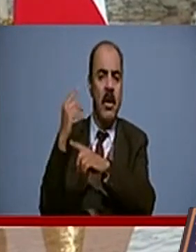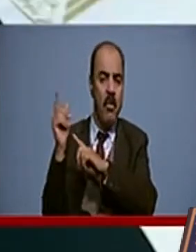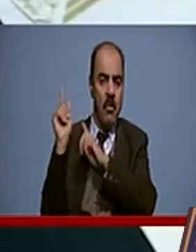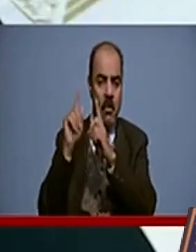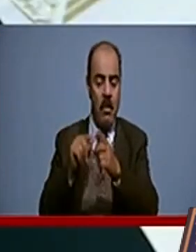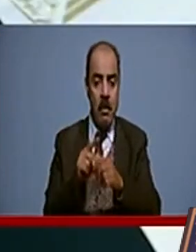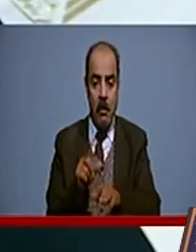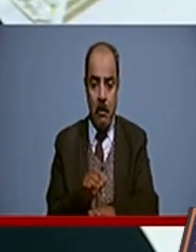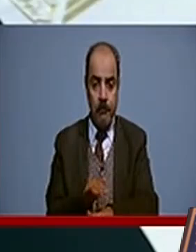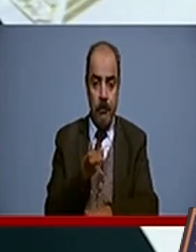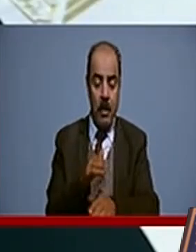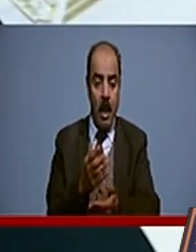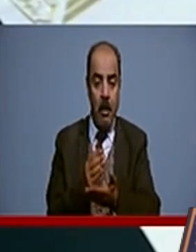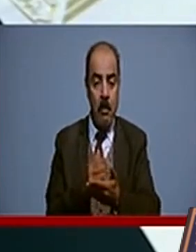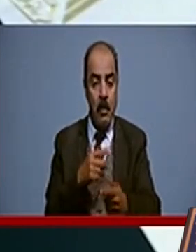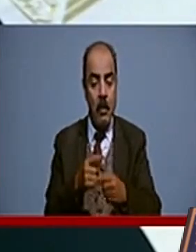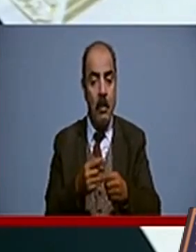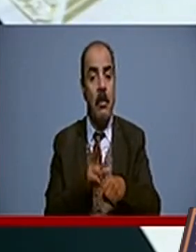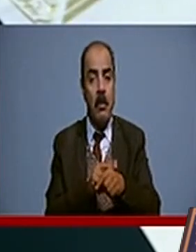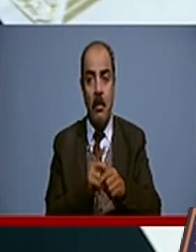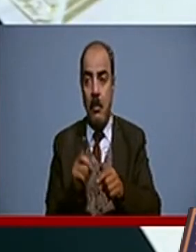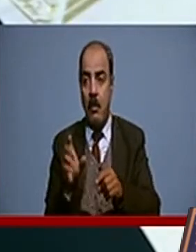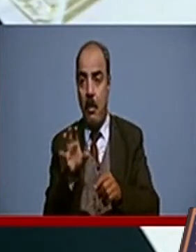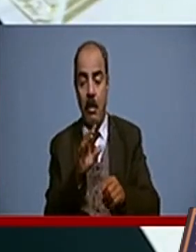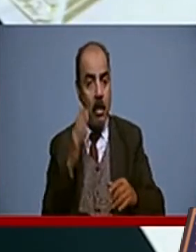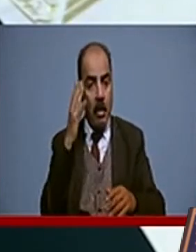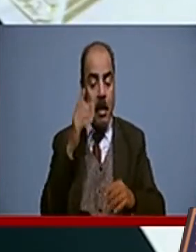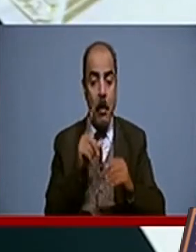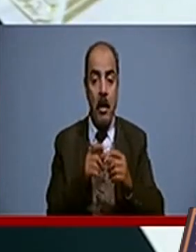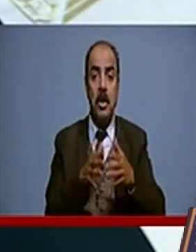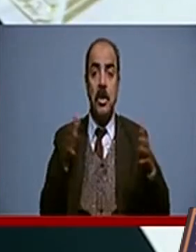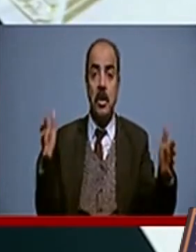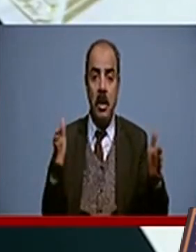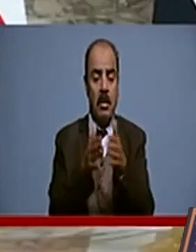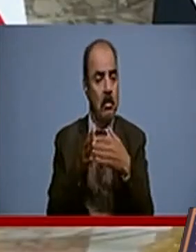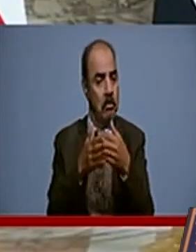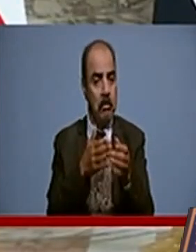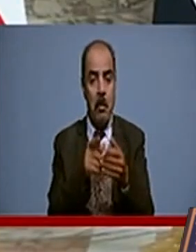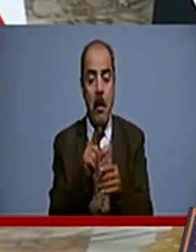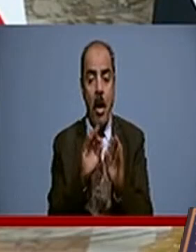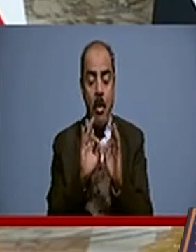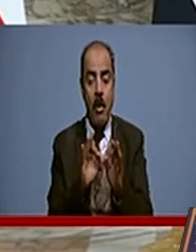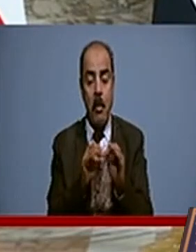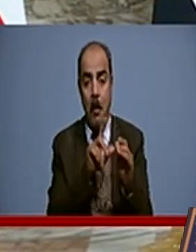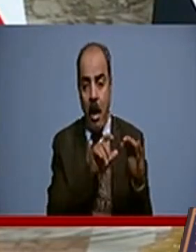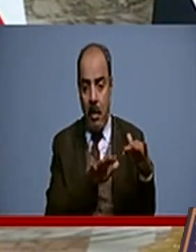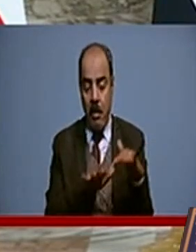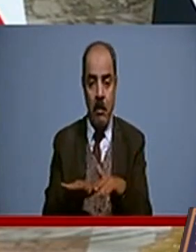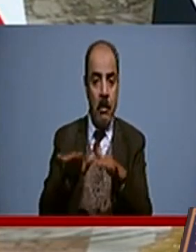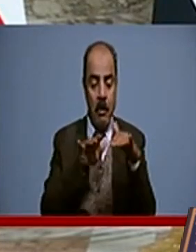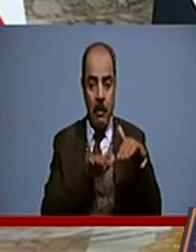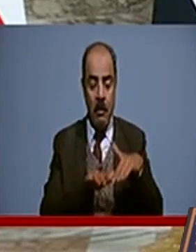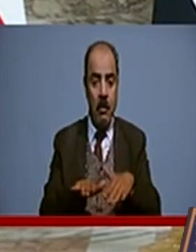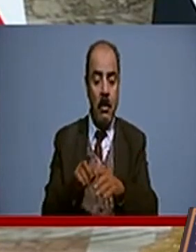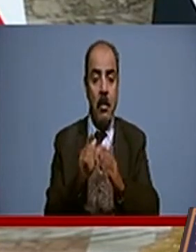سد موجود بيؤثر على الميه، سواء كانت الميه دي كتير او قليله. الميه اللي كانت بتنزل الحصه